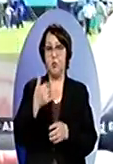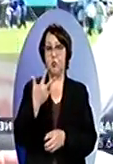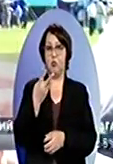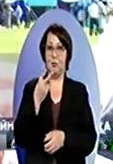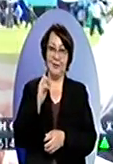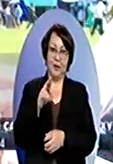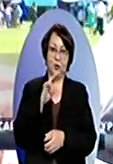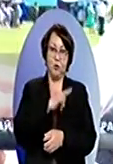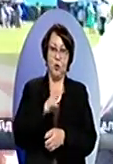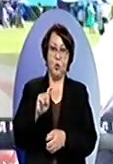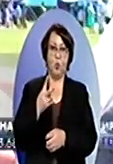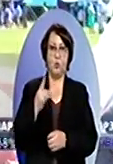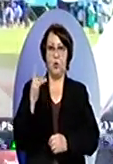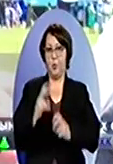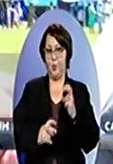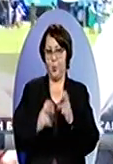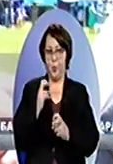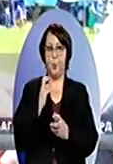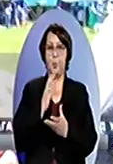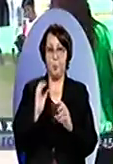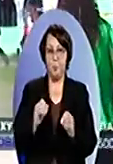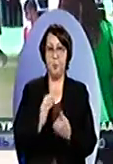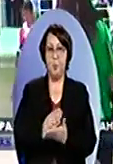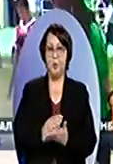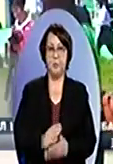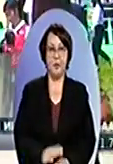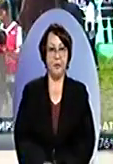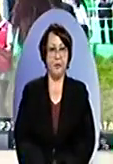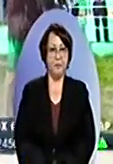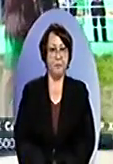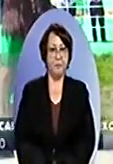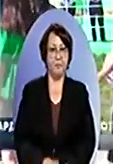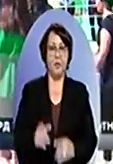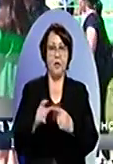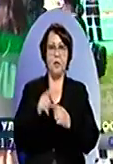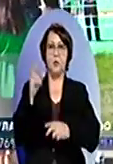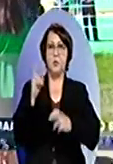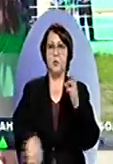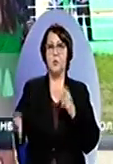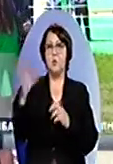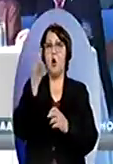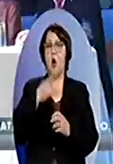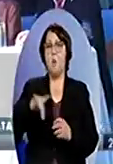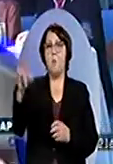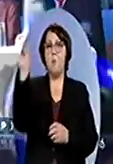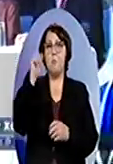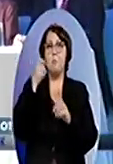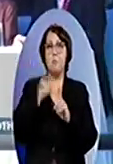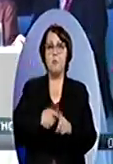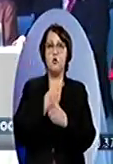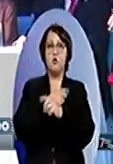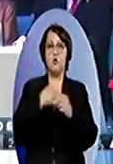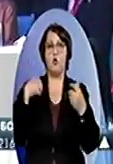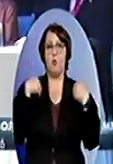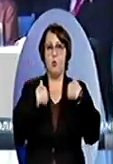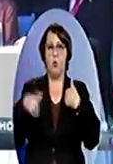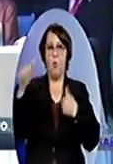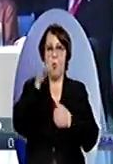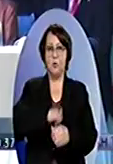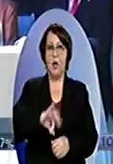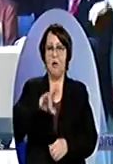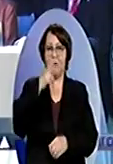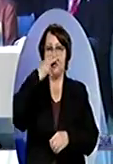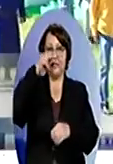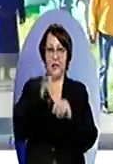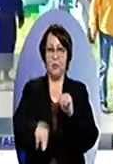тонн хөдөр боловсруулдаг үйлдвэртэй болж байгаа. Эрдэнэт үйлдвэрийн хамт олон ойн баярын жилээ өгтөж чөлөөт бүхийн улсын аврах шалгаруулах